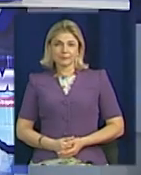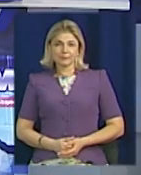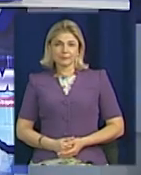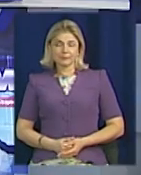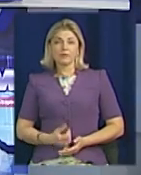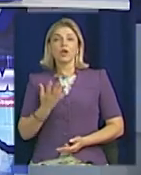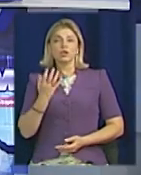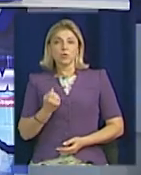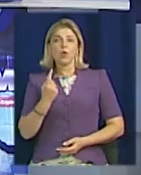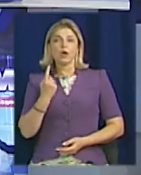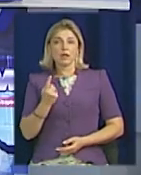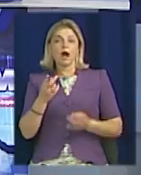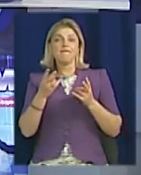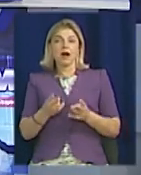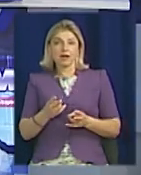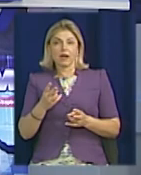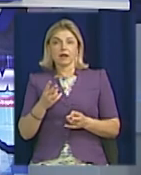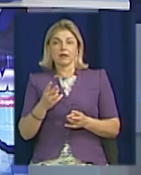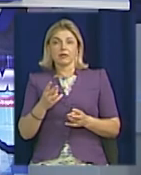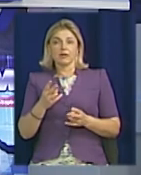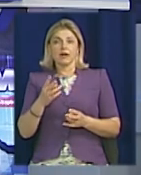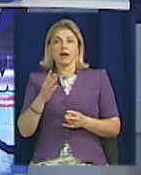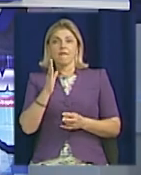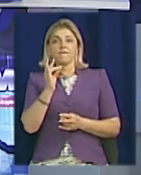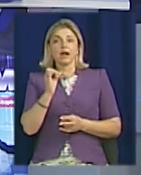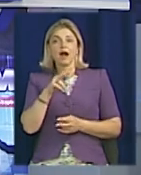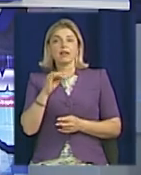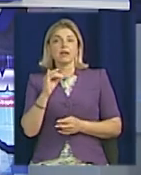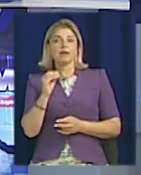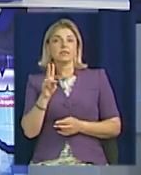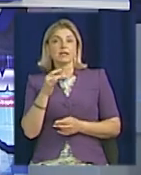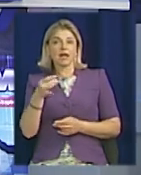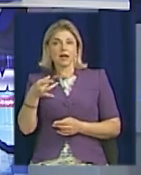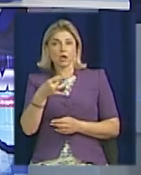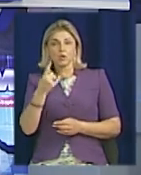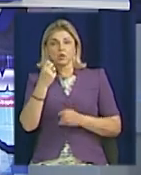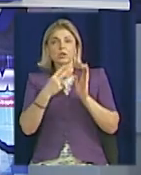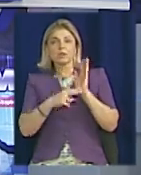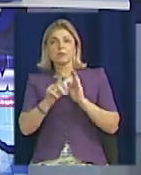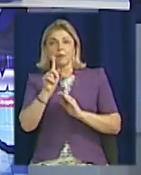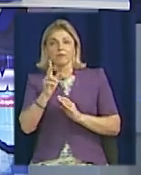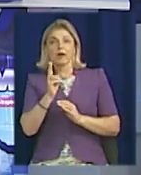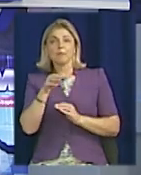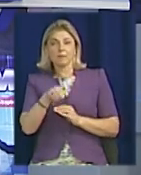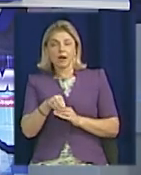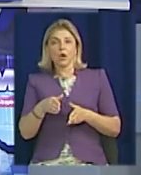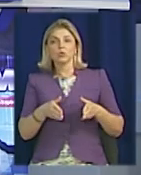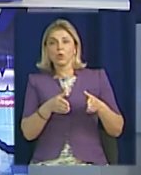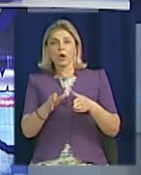І ще одна аварія сталася в Радіївському районі на 171-му кілометрі